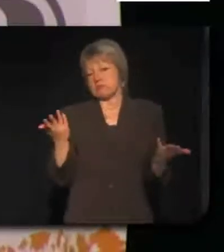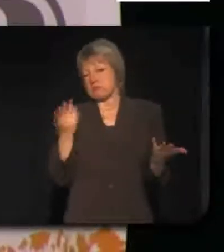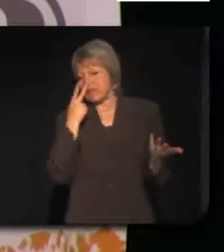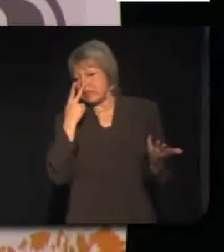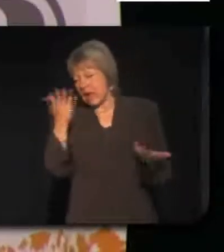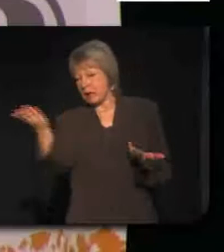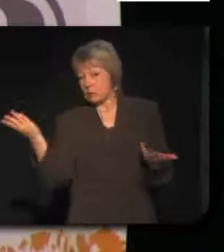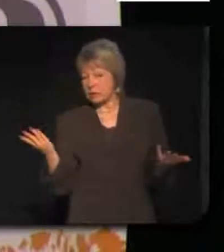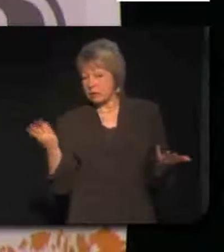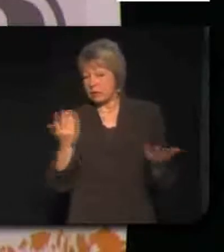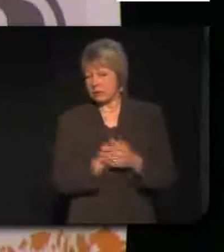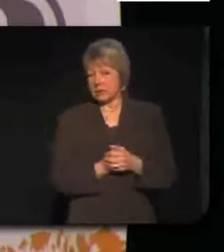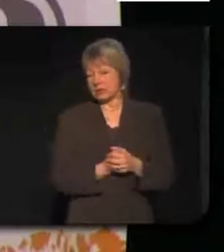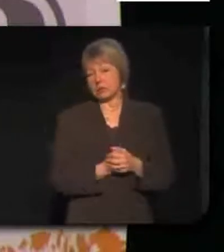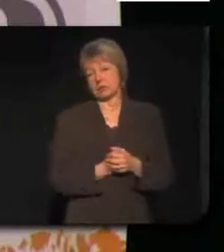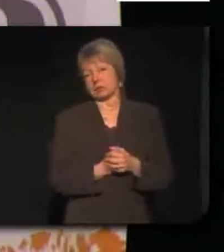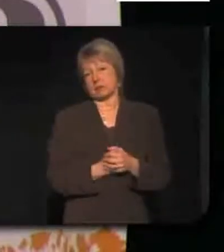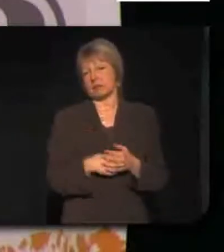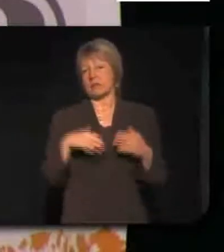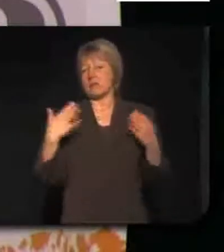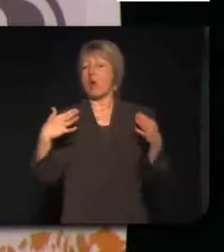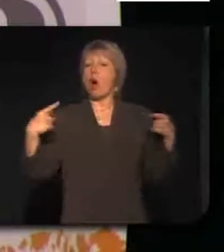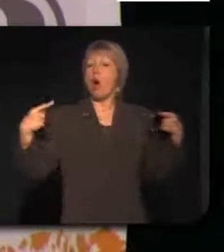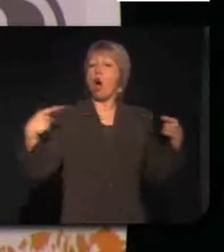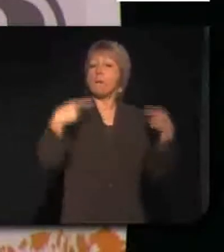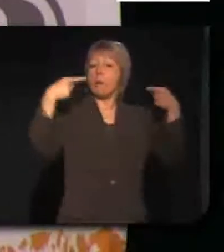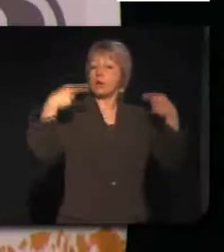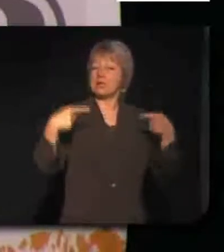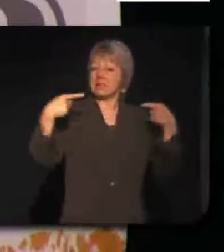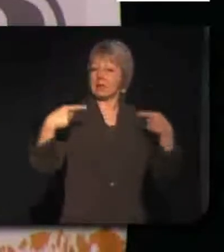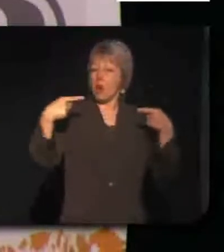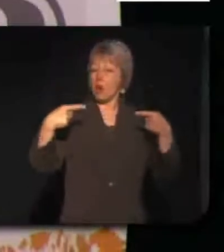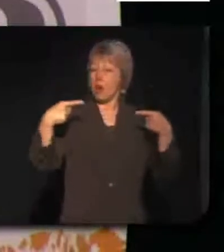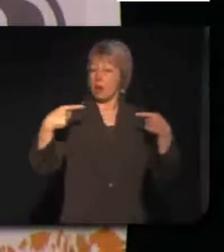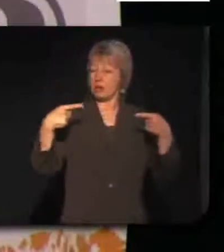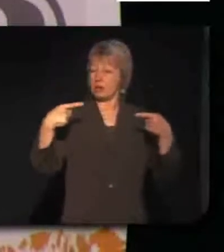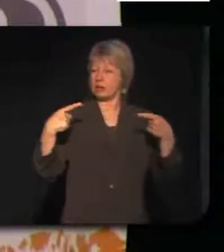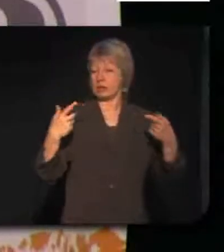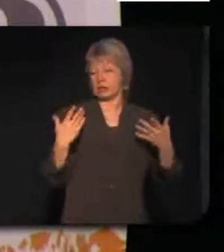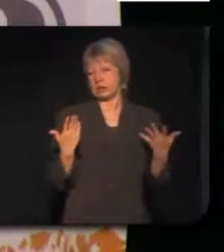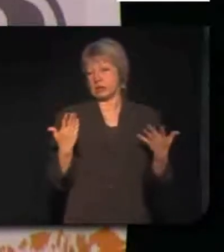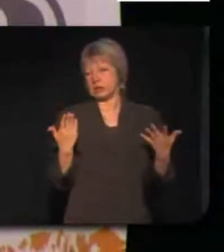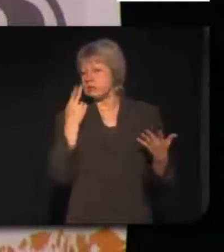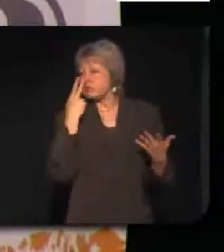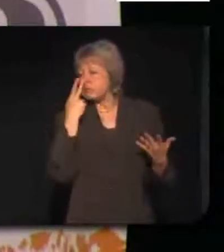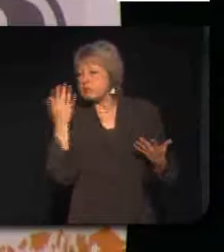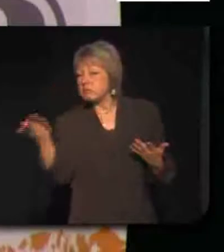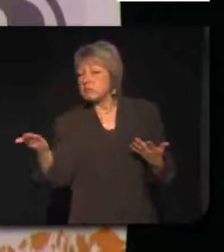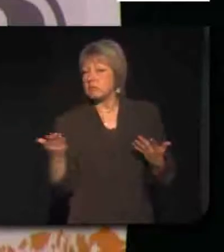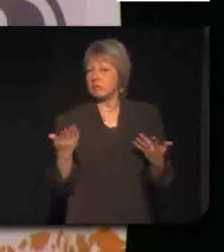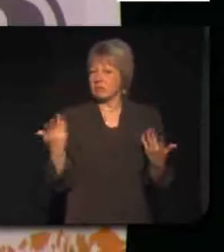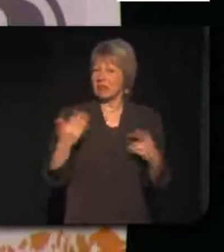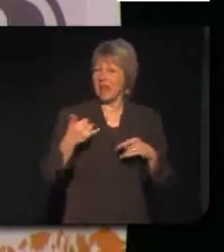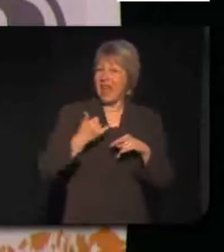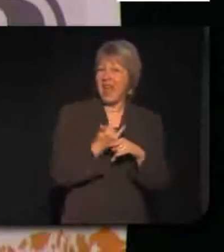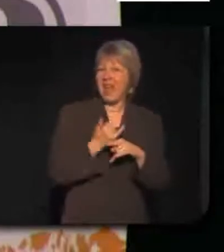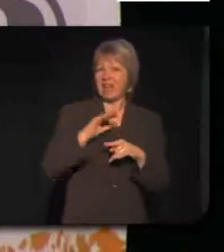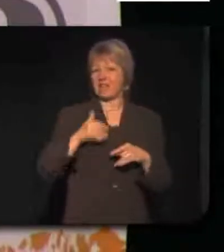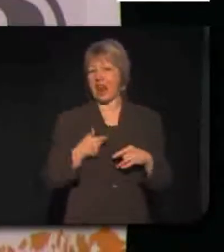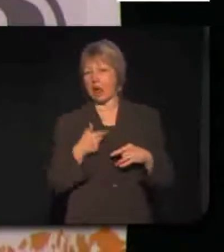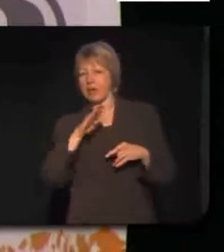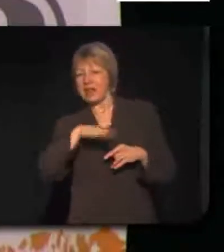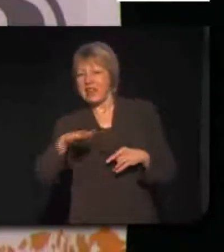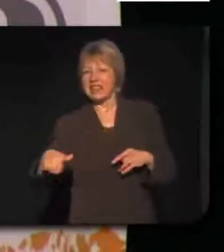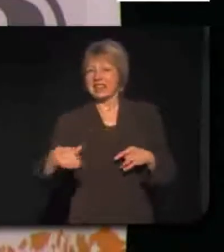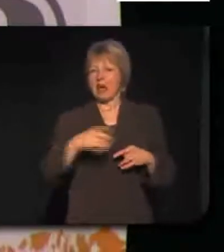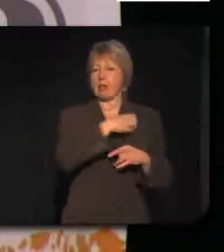mit offensichtlicher Duldung der Opposition was ist dort geschehen dort wo Ehefrauen Kinder